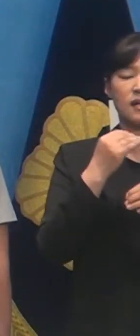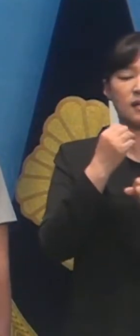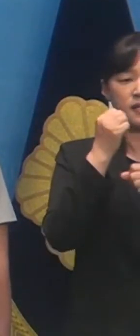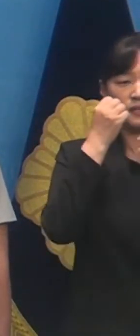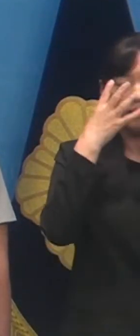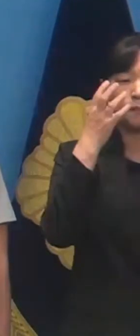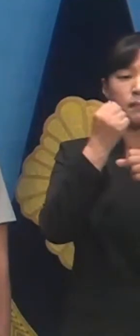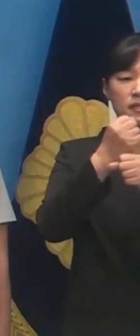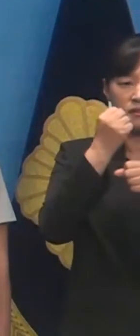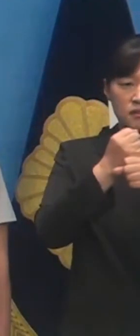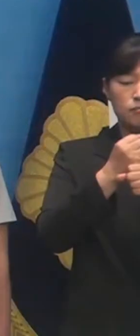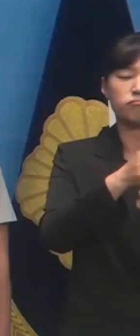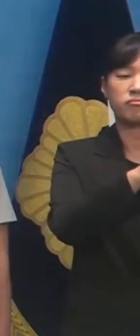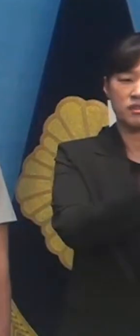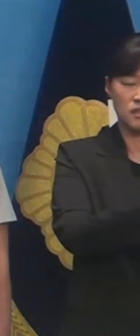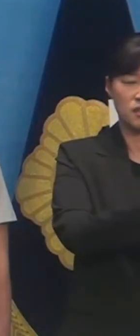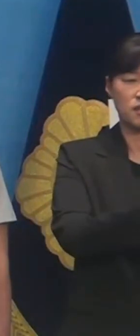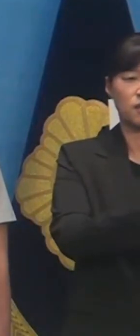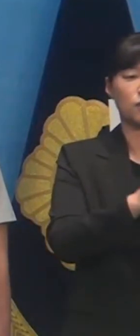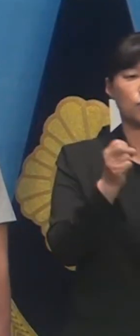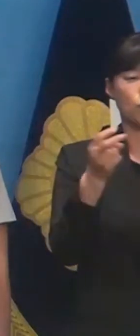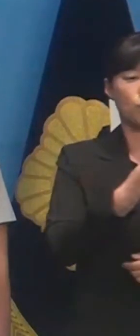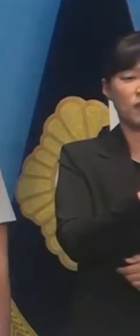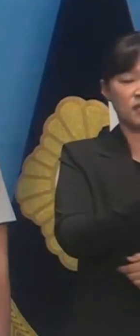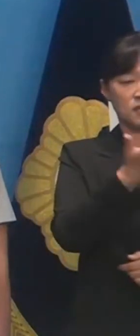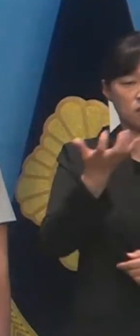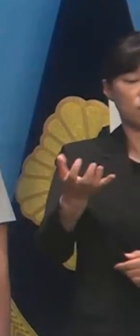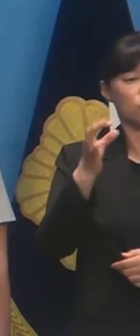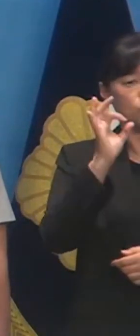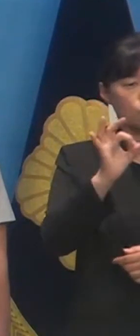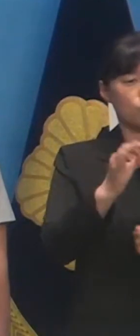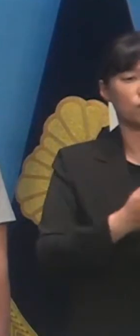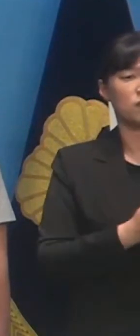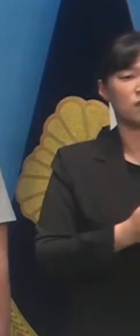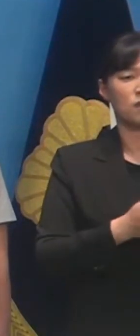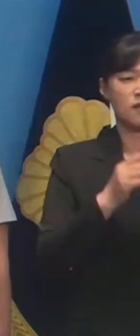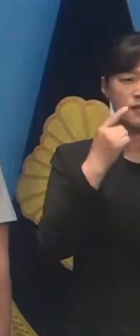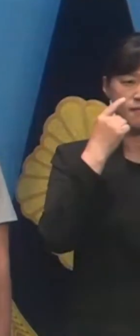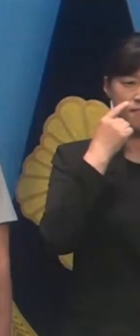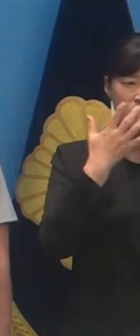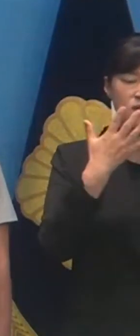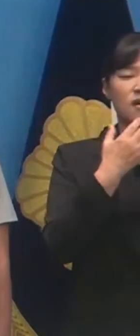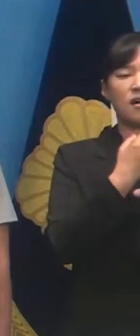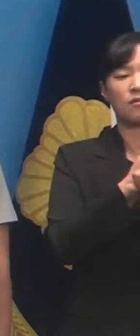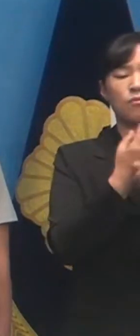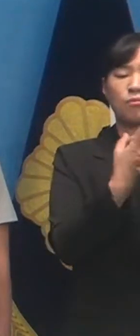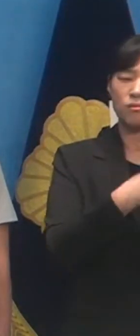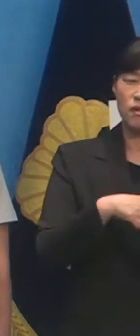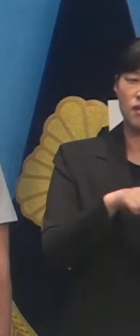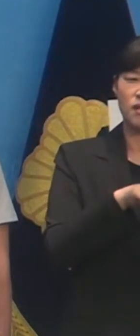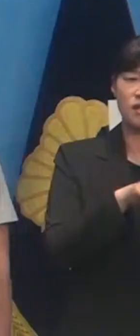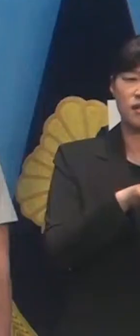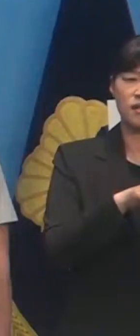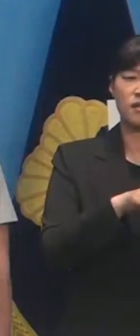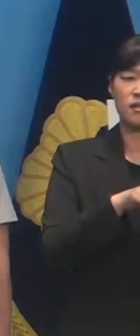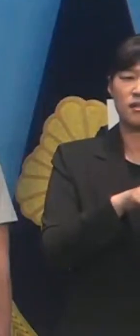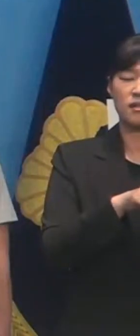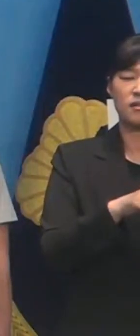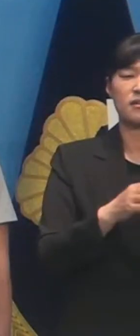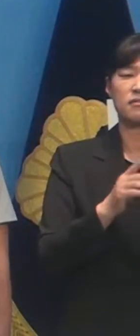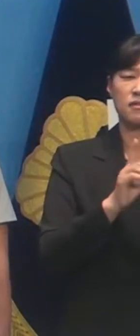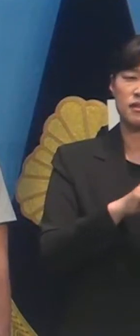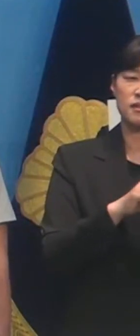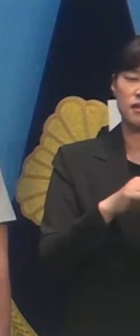이런 문제라든지 이전 가격을 포함한 투명성 확보라든지 이런 부분에